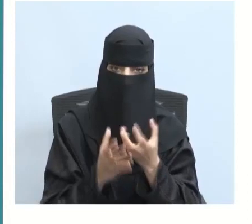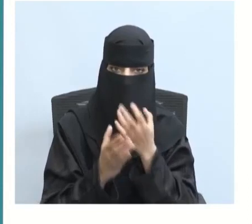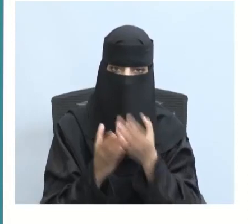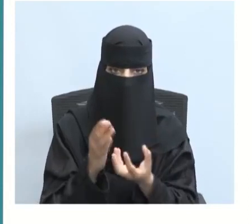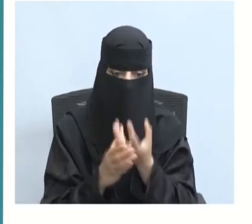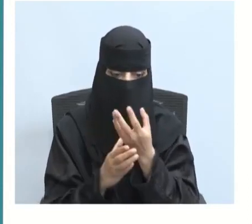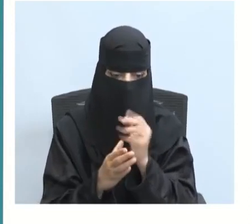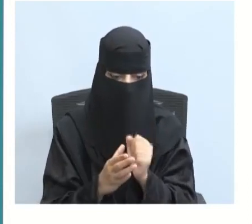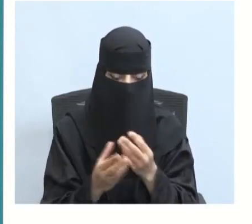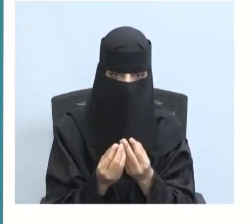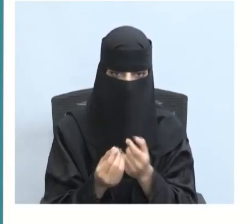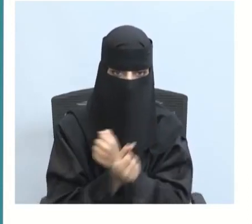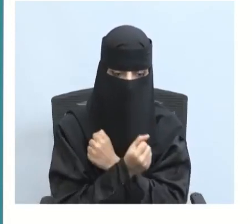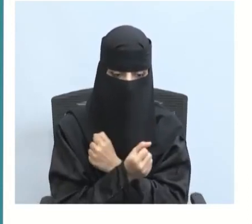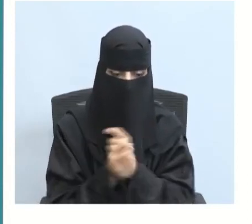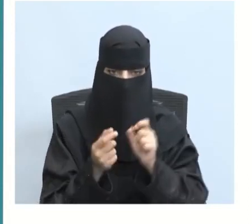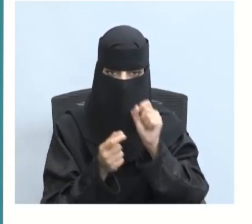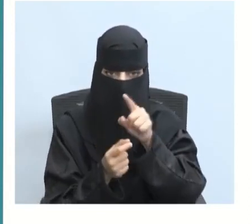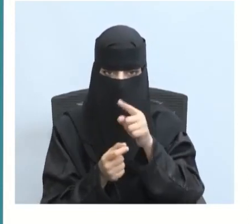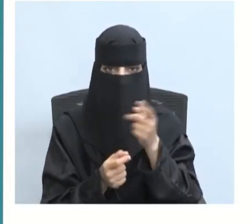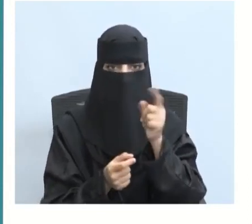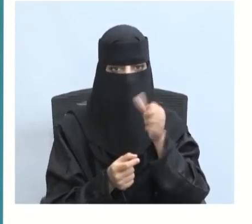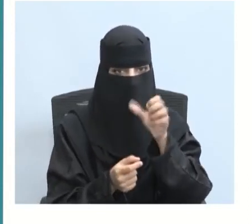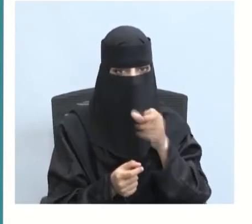طاقه اشعاعيه او حراريه